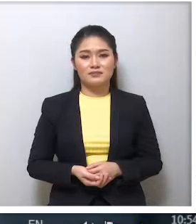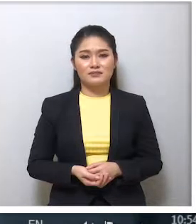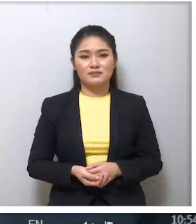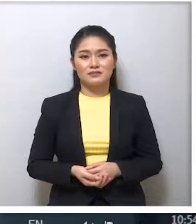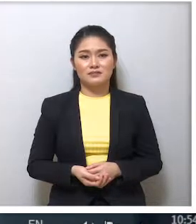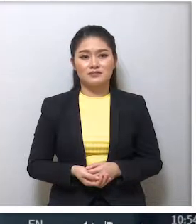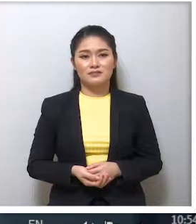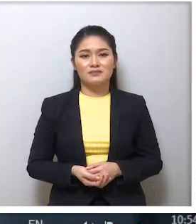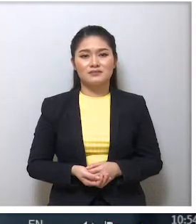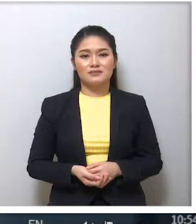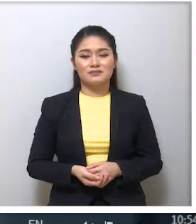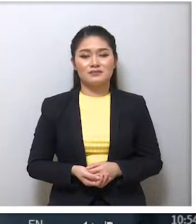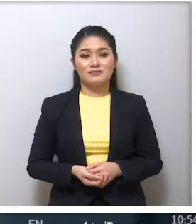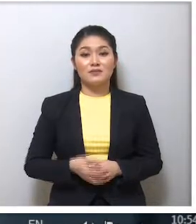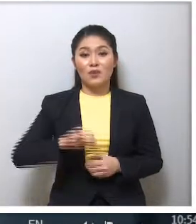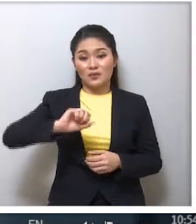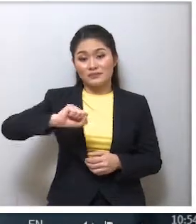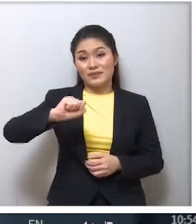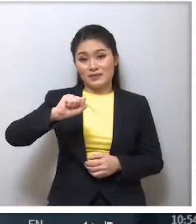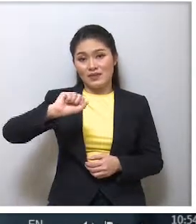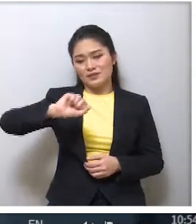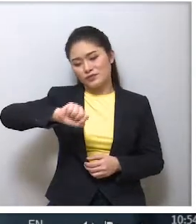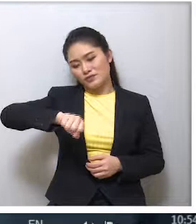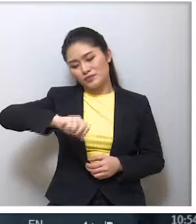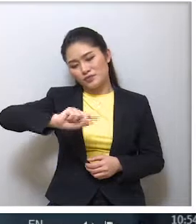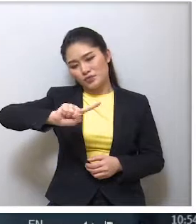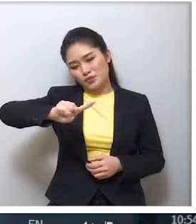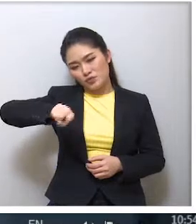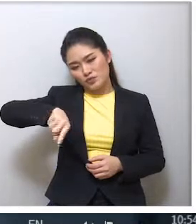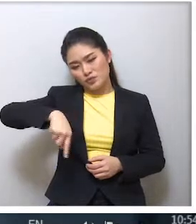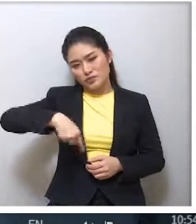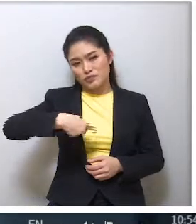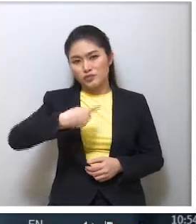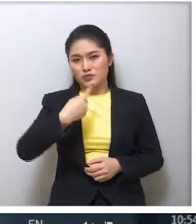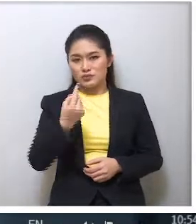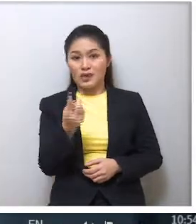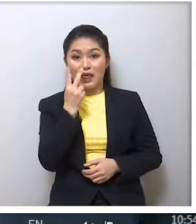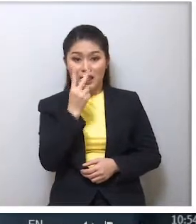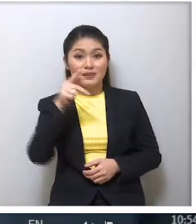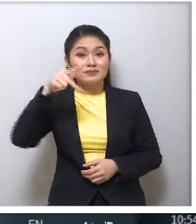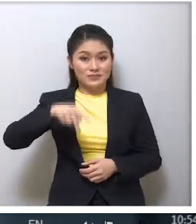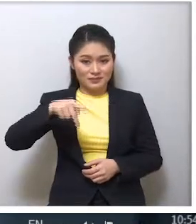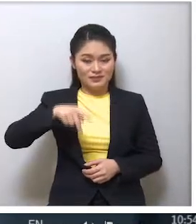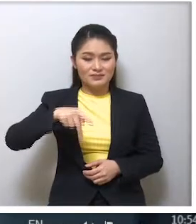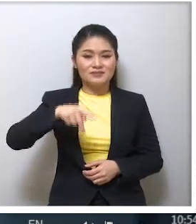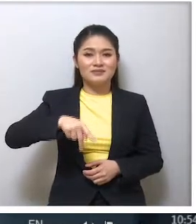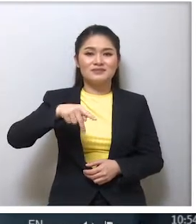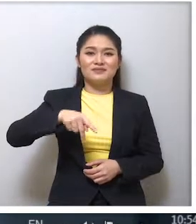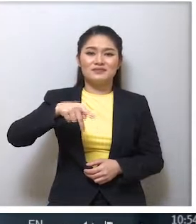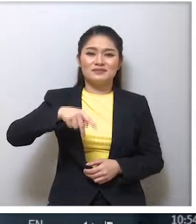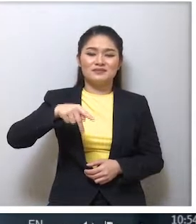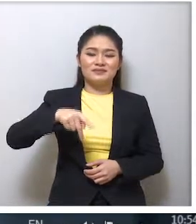เขาก็จะประมาณนี้พอเขาบิดตัวพอตัวอักษรบิดตัวเนี่ยก็จะเริ่มเห็นตัว P นะ